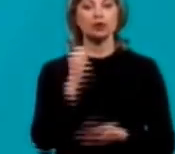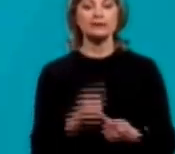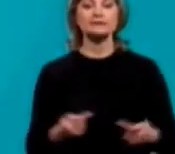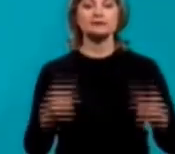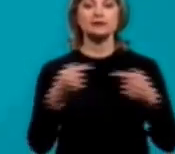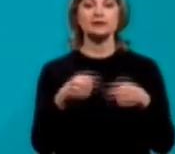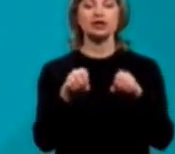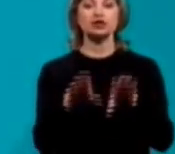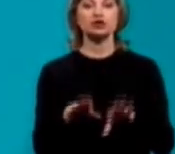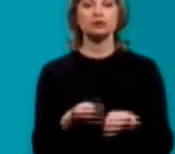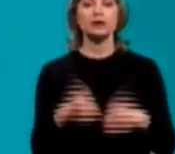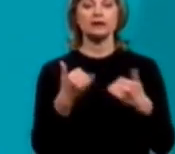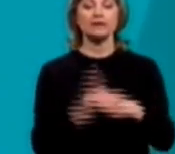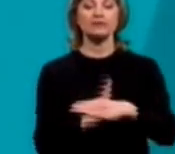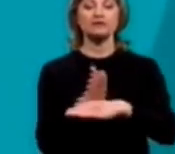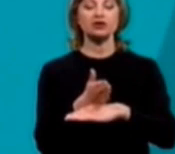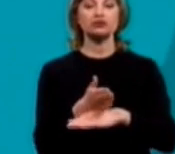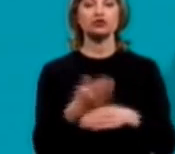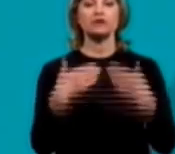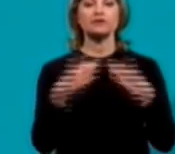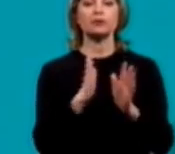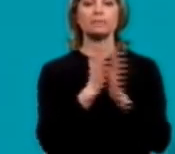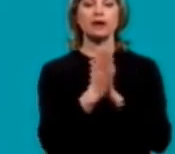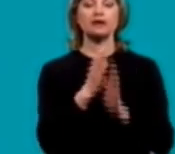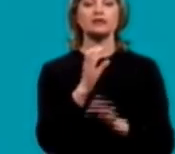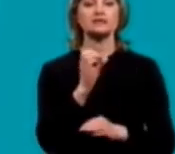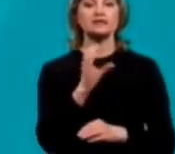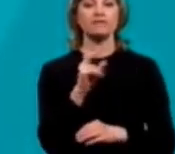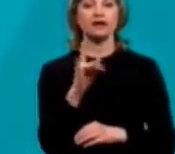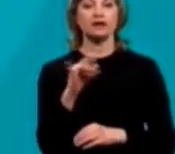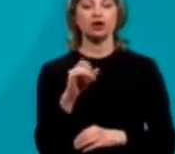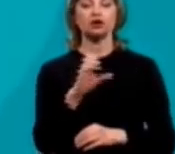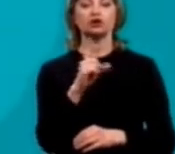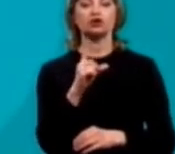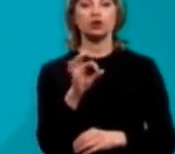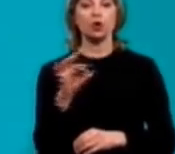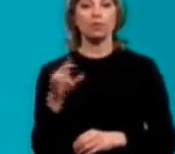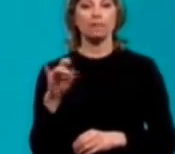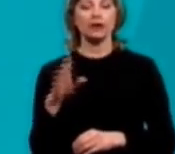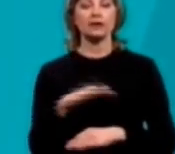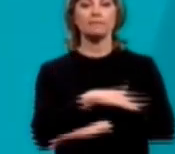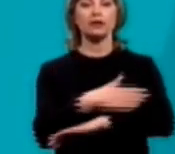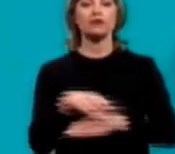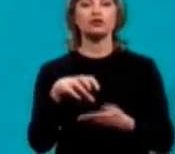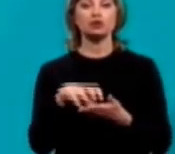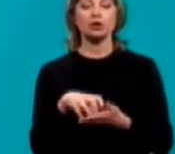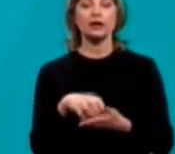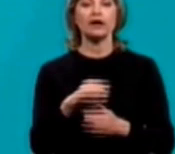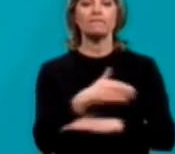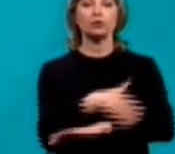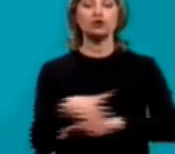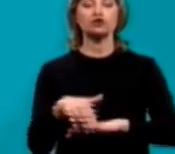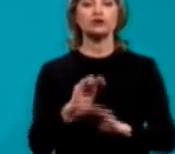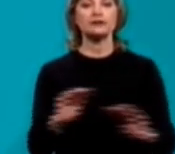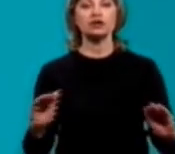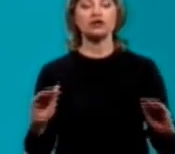Згідно з рішенням, для відвідувачів відкриють парки, сквери, зоопарки та берегові зони, вуличні, дитячі та